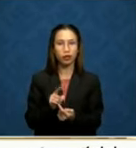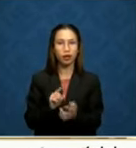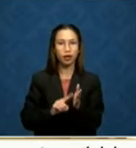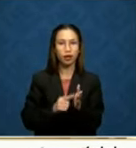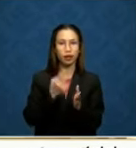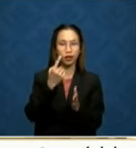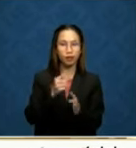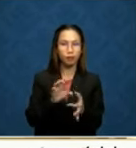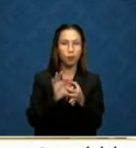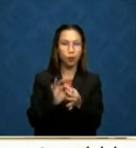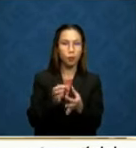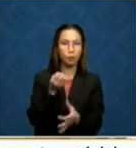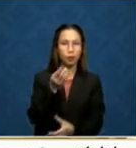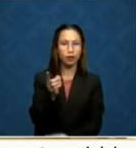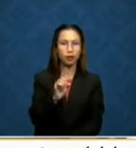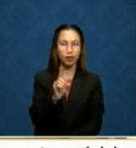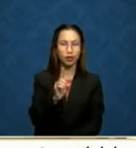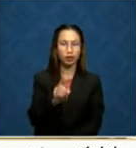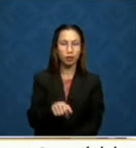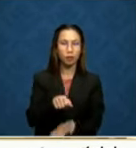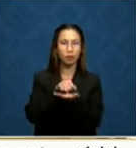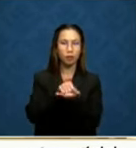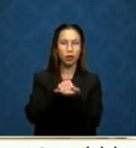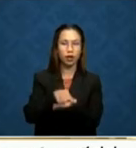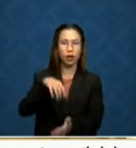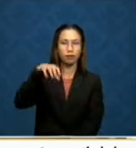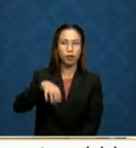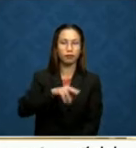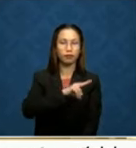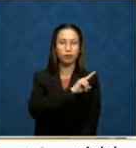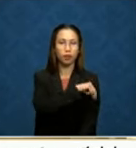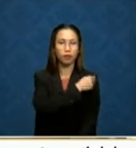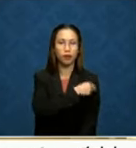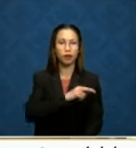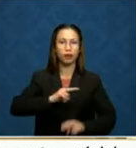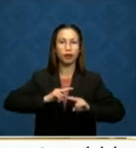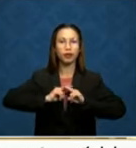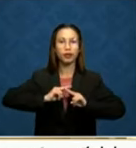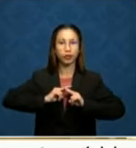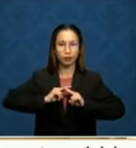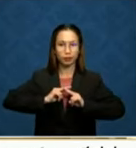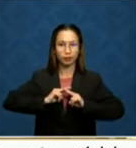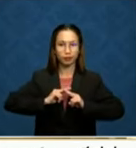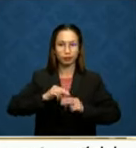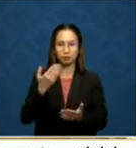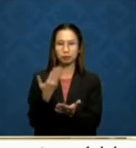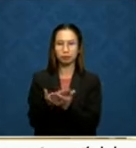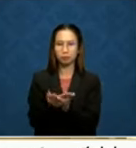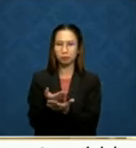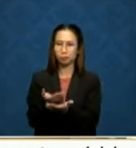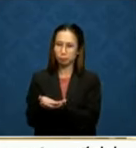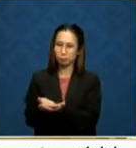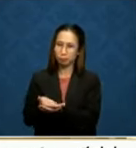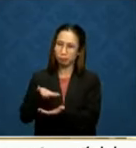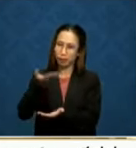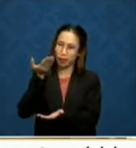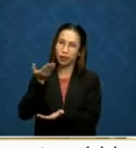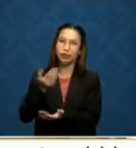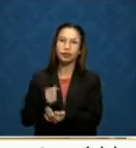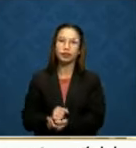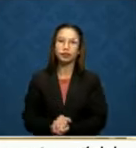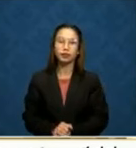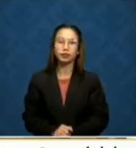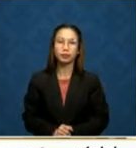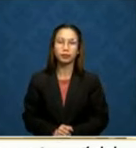นกที่เป็ห่วงมากคือสถานบริการของโงไ Yun แกะชนมีราคาที่สูงที่แพงมาก